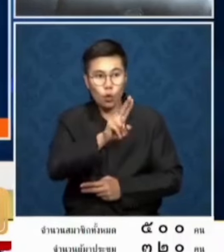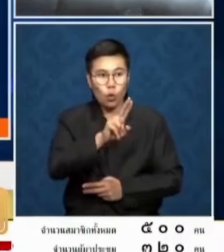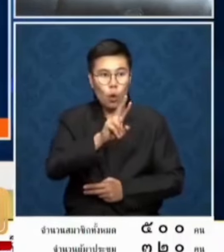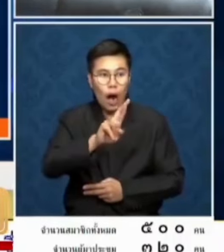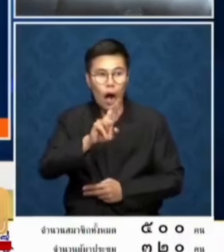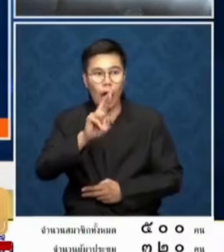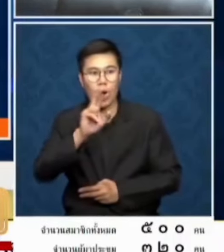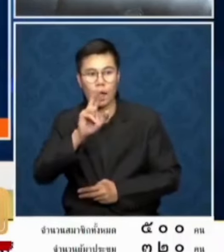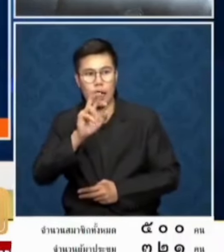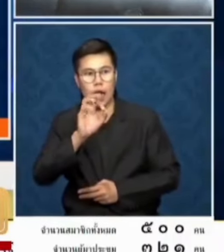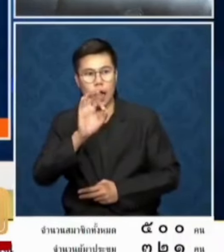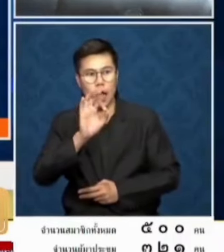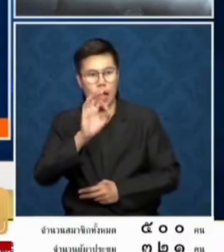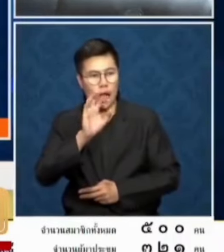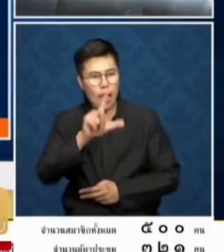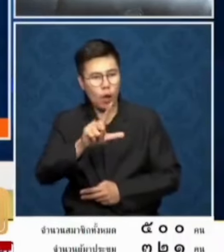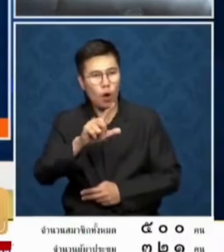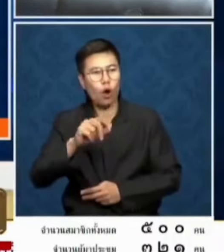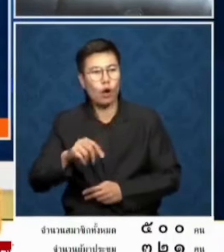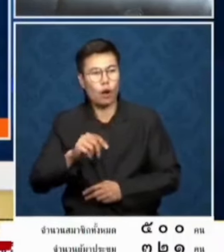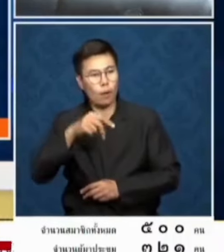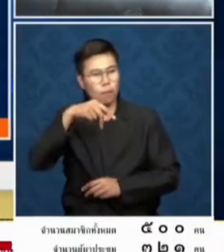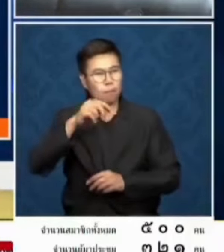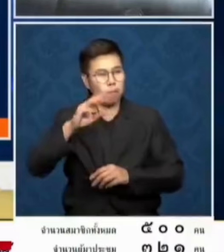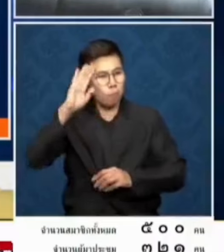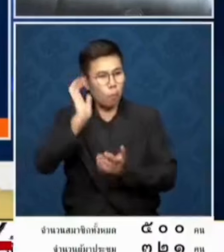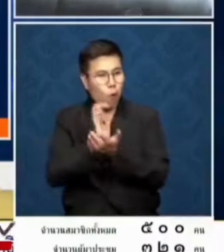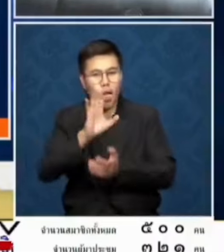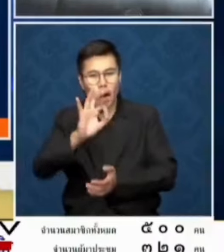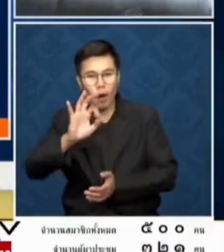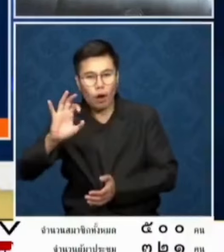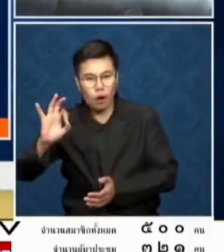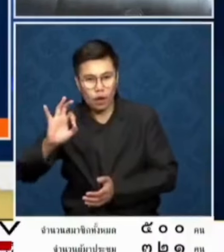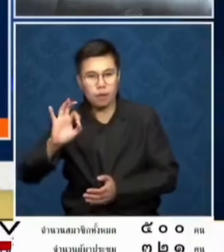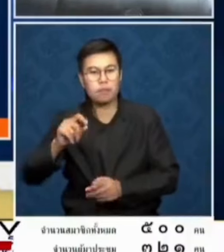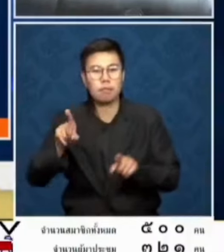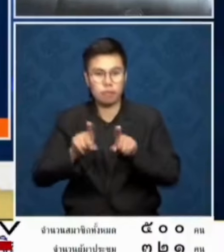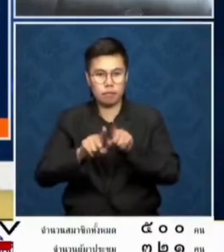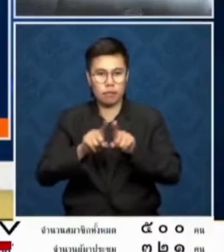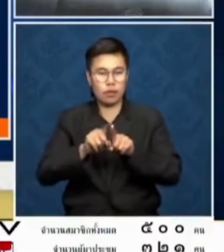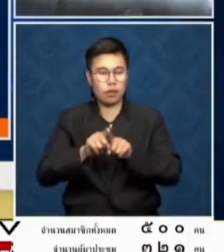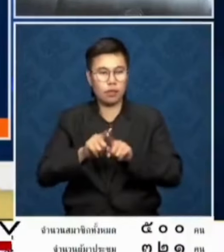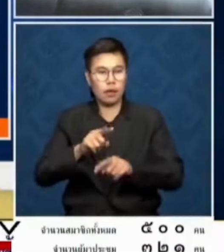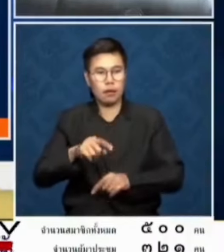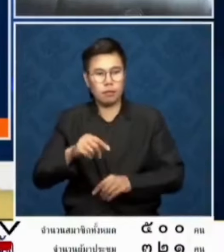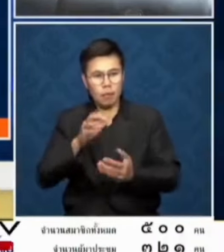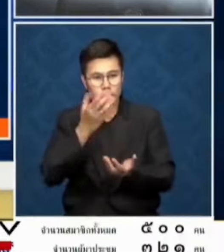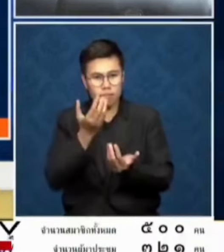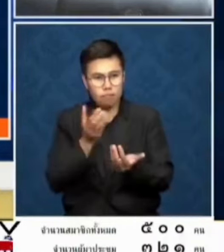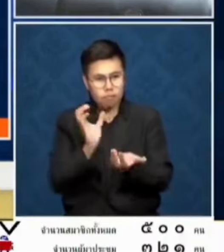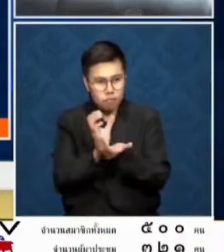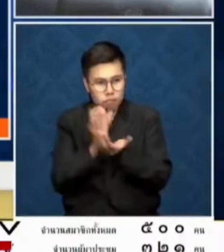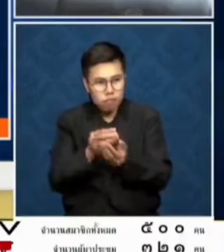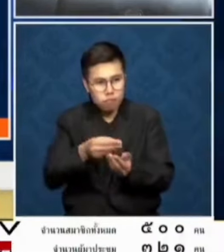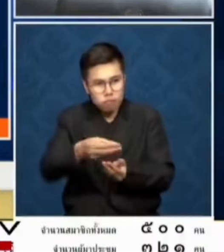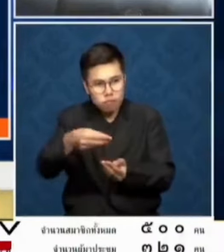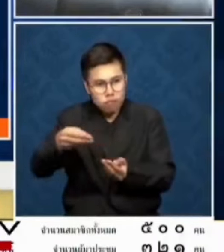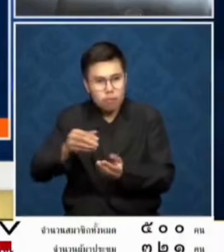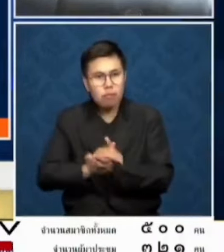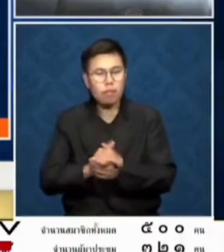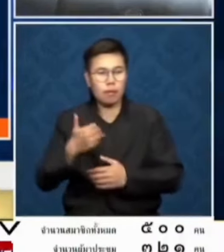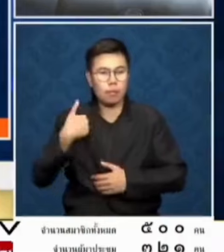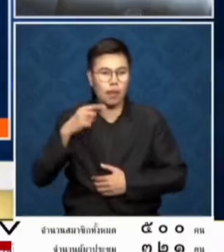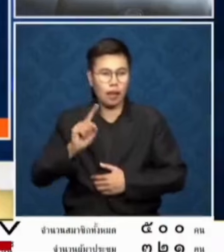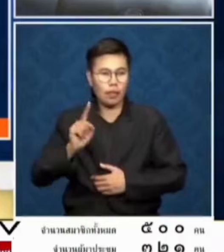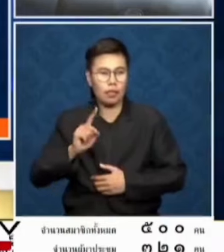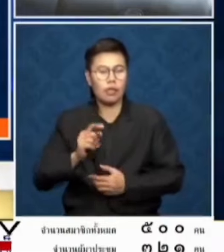ลิส999นะคะคล้ายๆแบบเป็นตัวเลขของเว็บพนันนะคะก็คือเป็นแบบอยู่เป็นแล้วก็ยิงแอดสปอนเซอร์อันแรกด้วยนะคะคือ